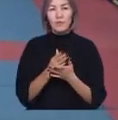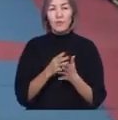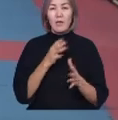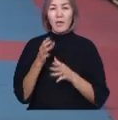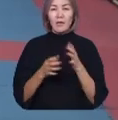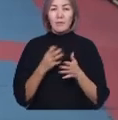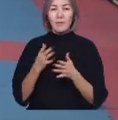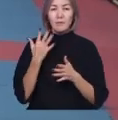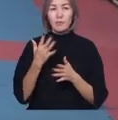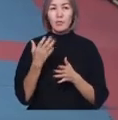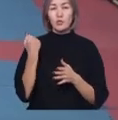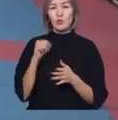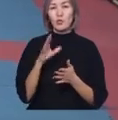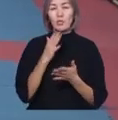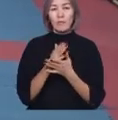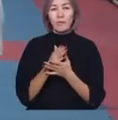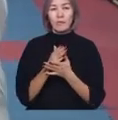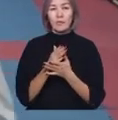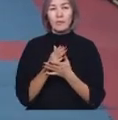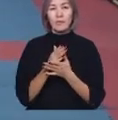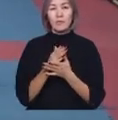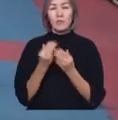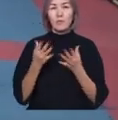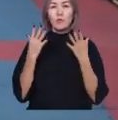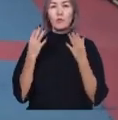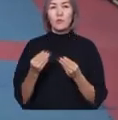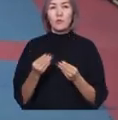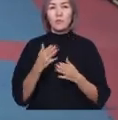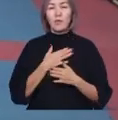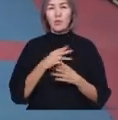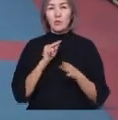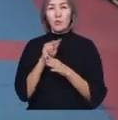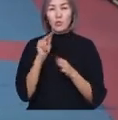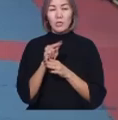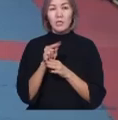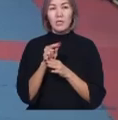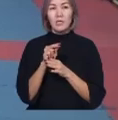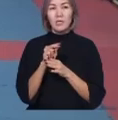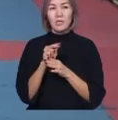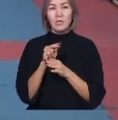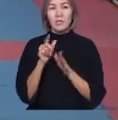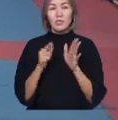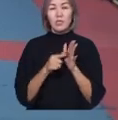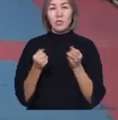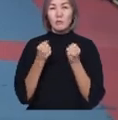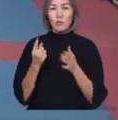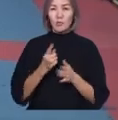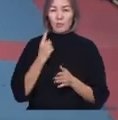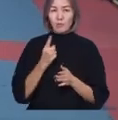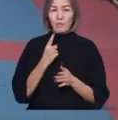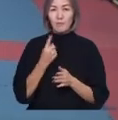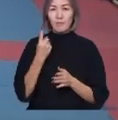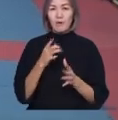әлемнен 5 жүлдегеріміз бар. Бүгінгі күнде мен өзім жаттықтырған спортшылардың ішінде 7 спорт шебері,